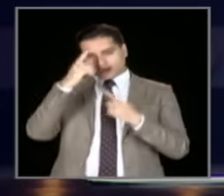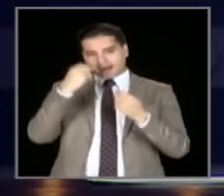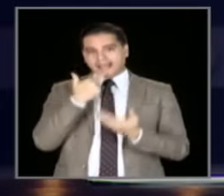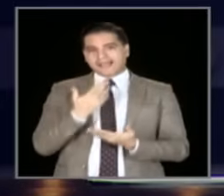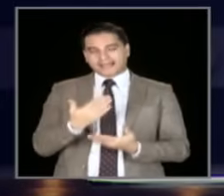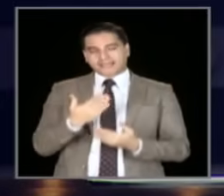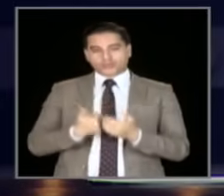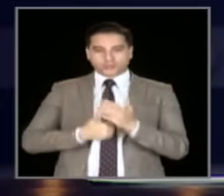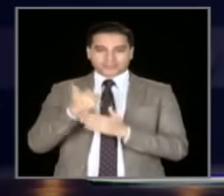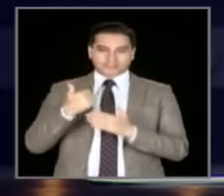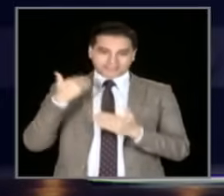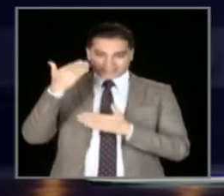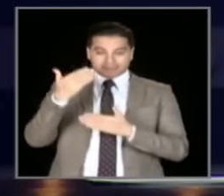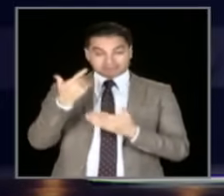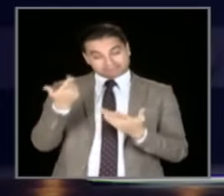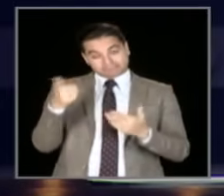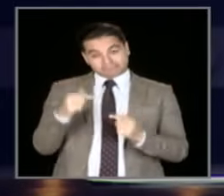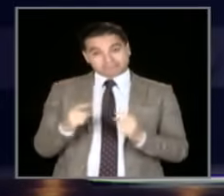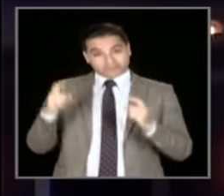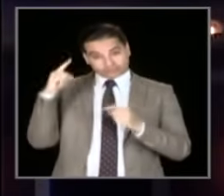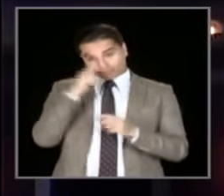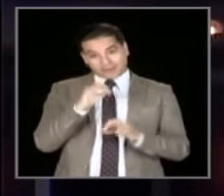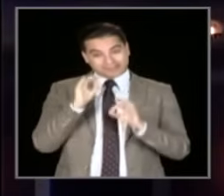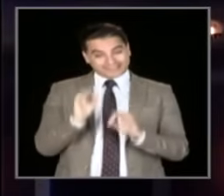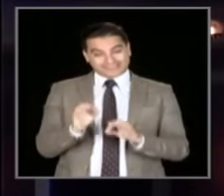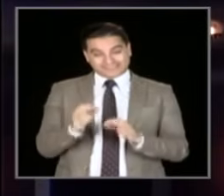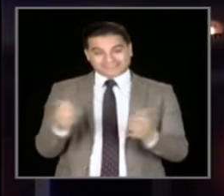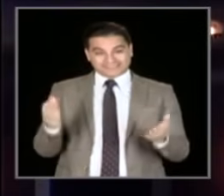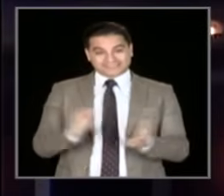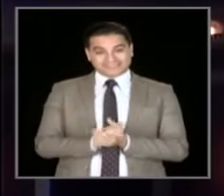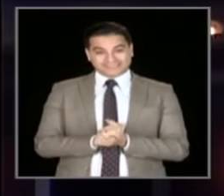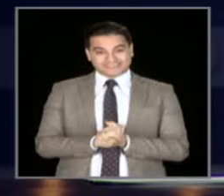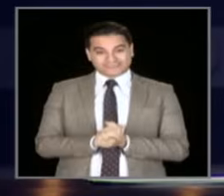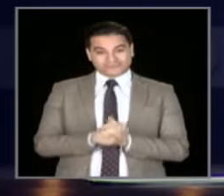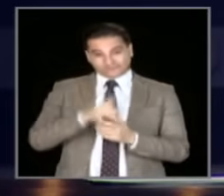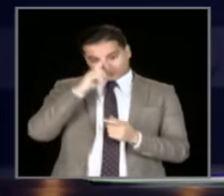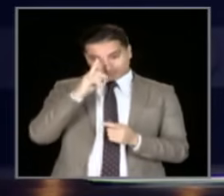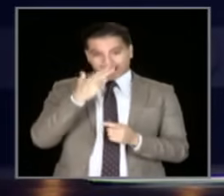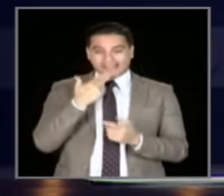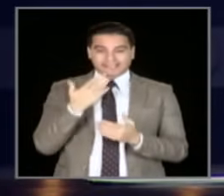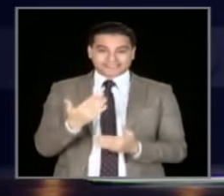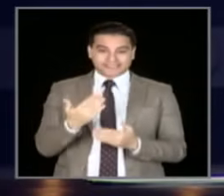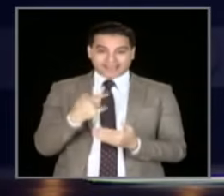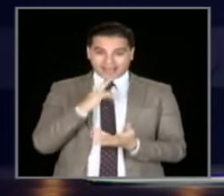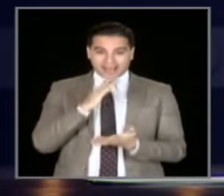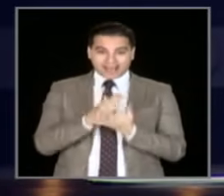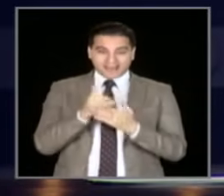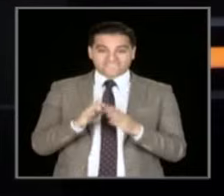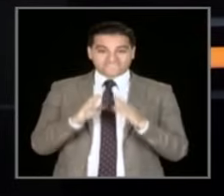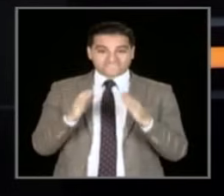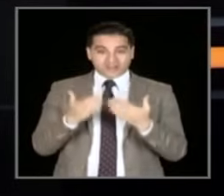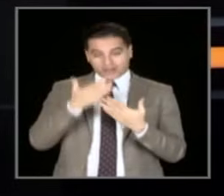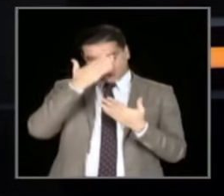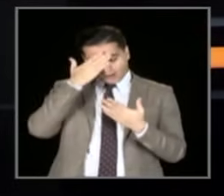الله ونوصل فاينل. ماتش النهارده ماتش صعب جدا ان شاء الله يبقى يسير علينا ان شاء الله. يعني بتلعبوا فريق